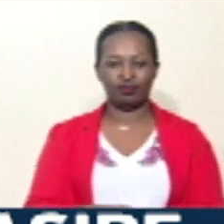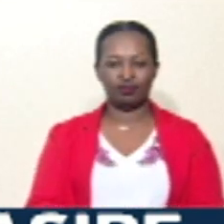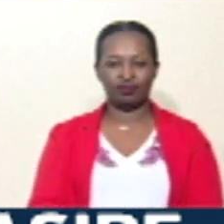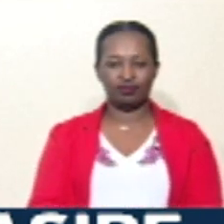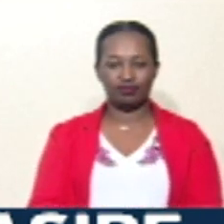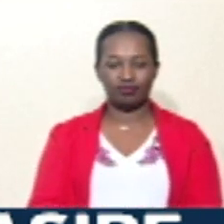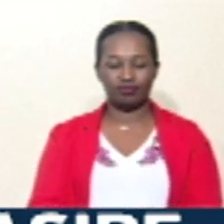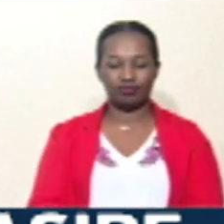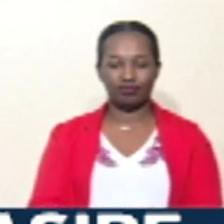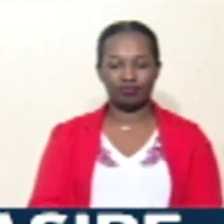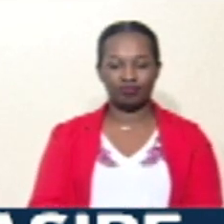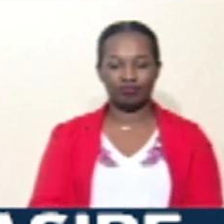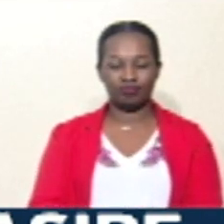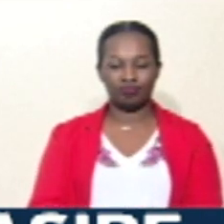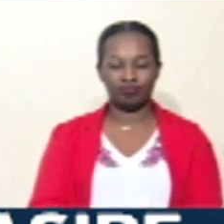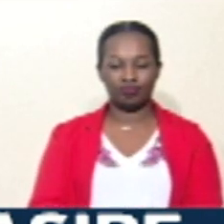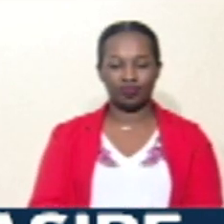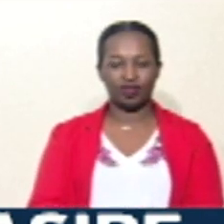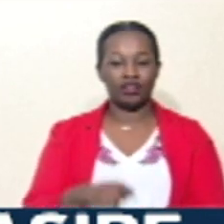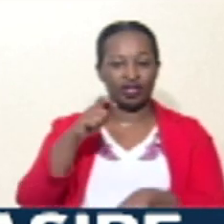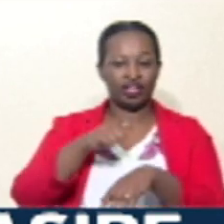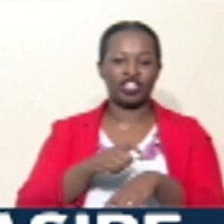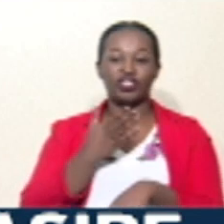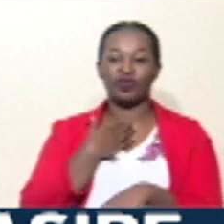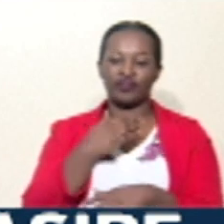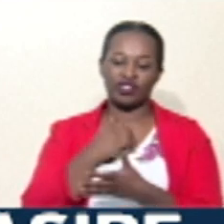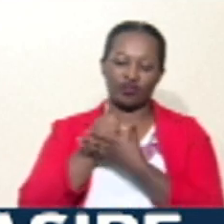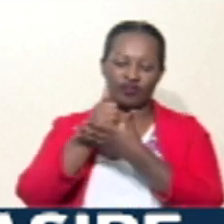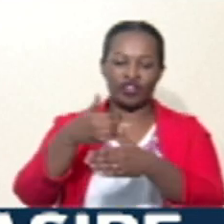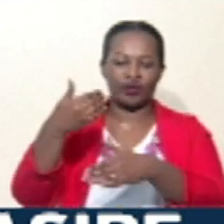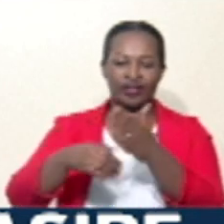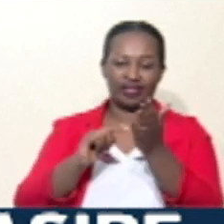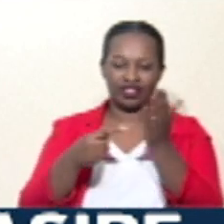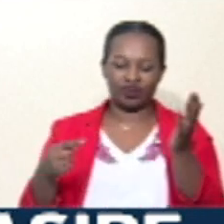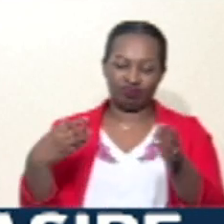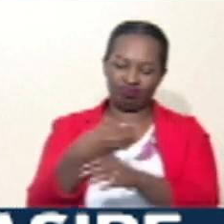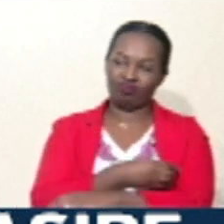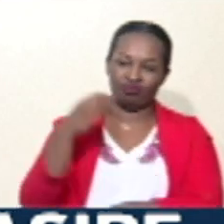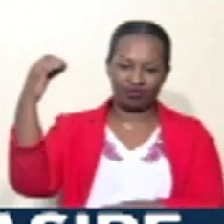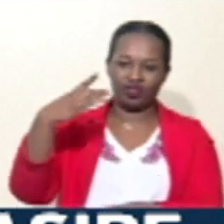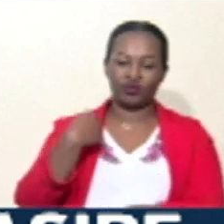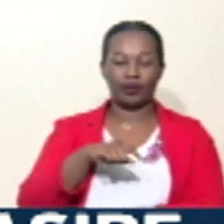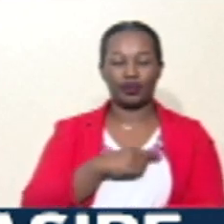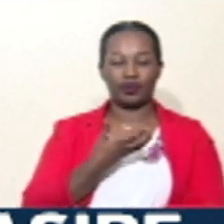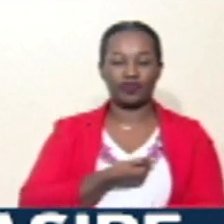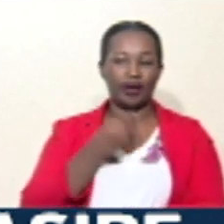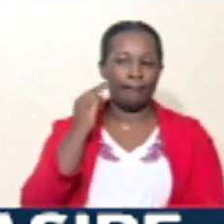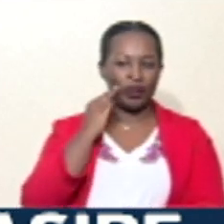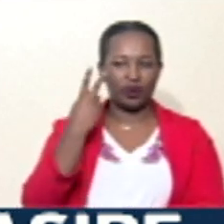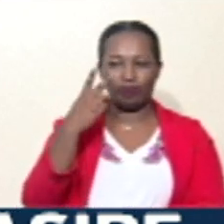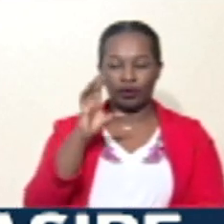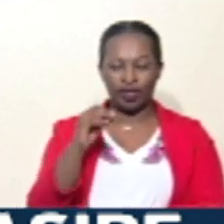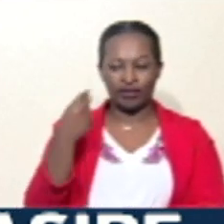IP or you want to help other people develop that. Igihe wifuza nko gufasha kwegereza abantu ikoranabuhanga ry'ingufu z'imirasire, dufite miliyoni 20